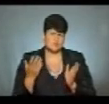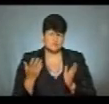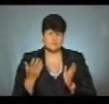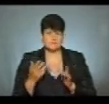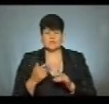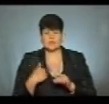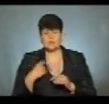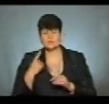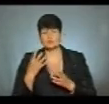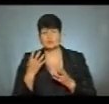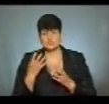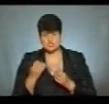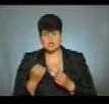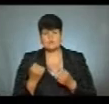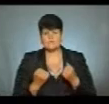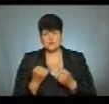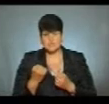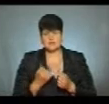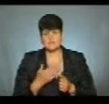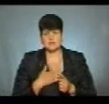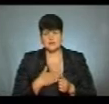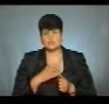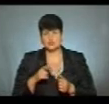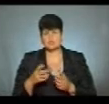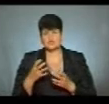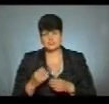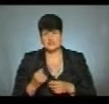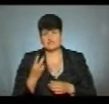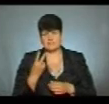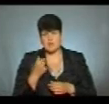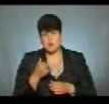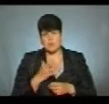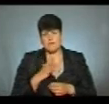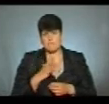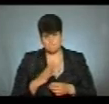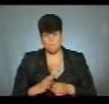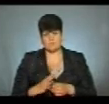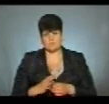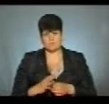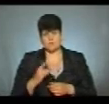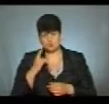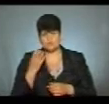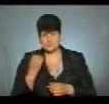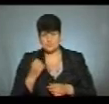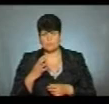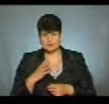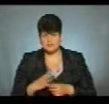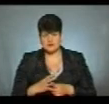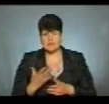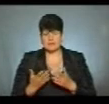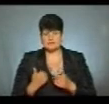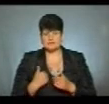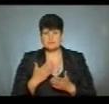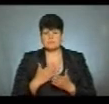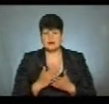і ми, і ще водії, і ще наші люди ще з 2 роки потерплять. Я думаю, що ще потерплять, так? Але ми маємо